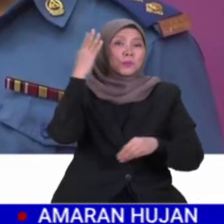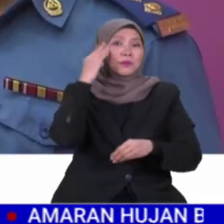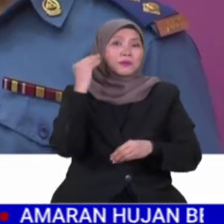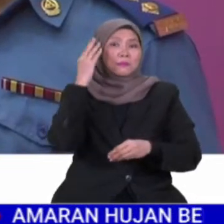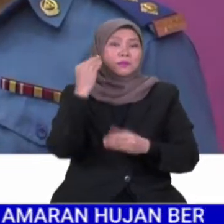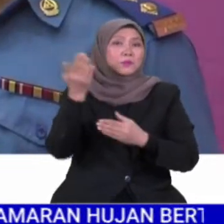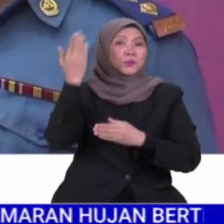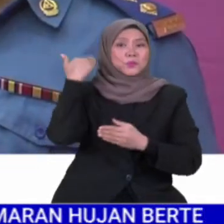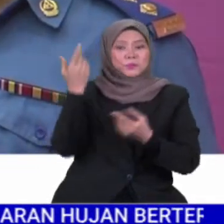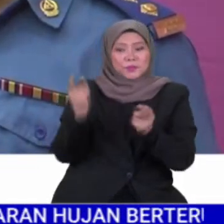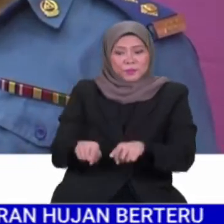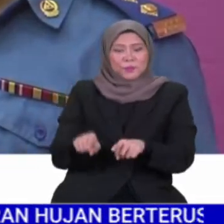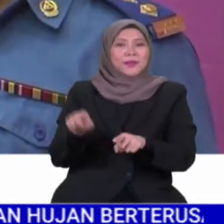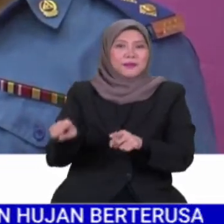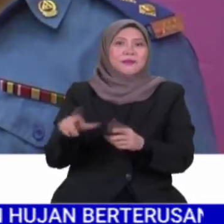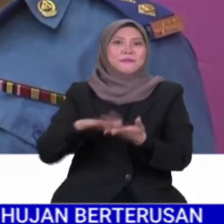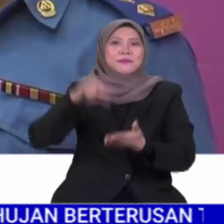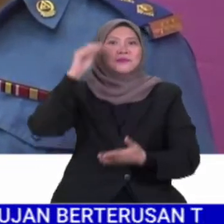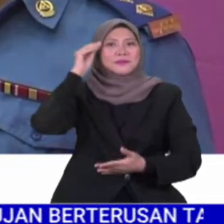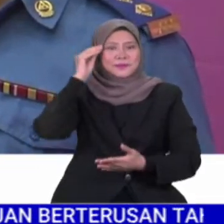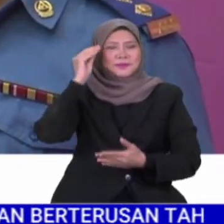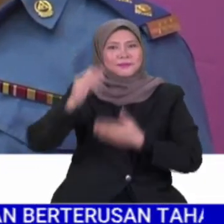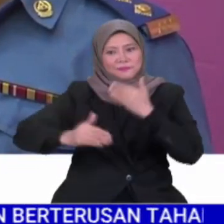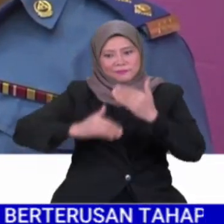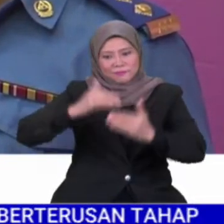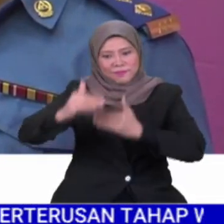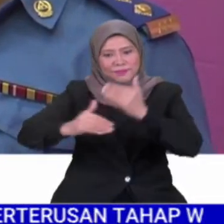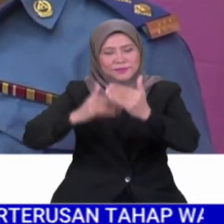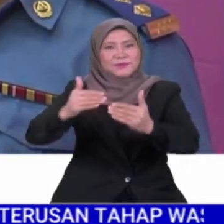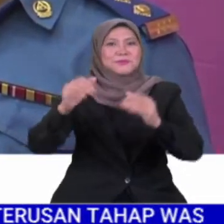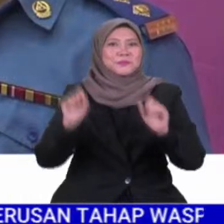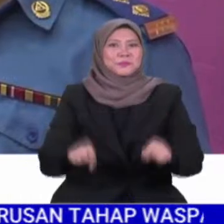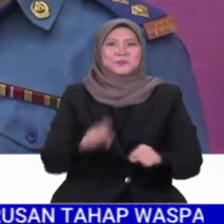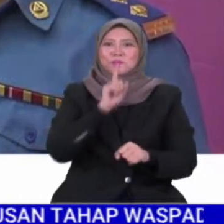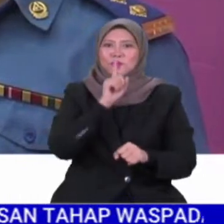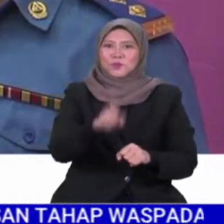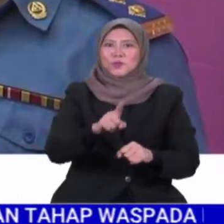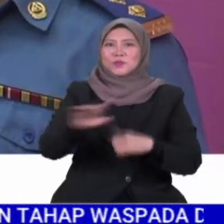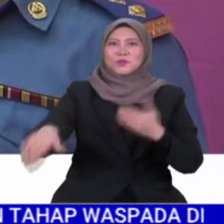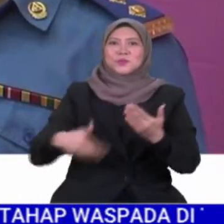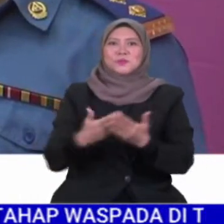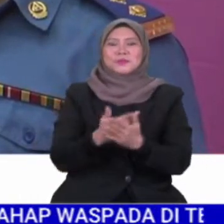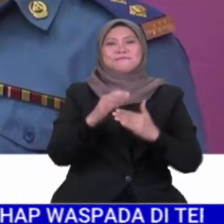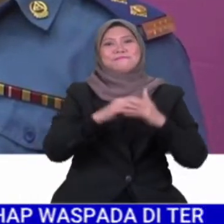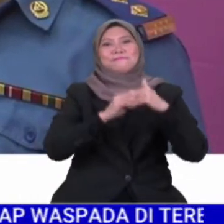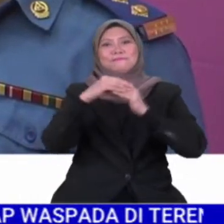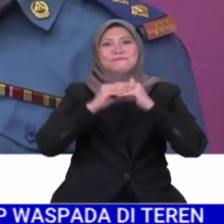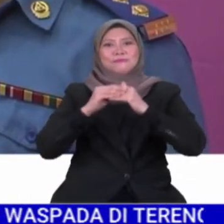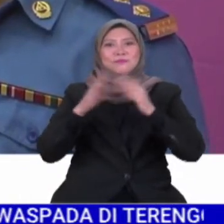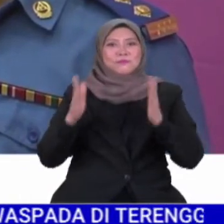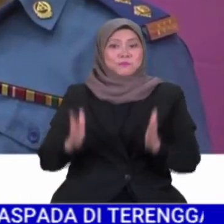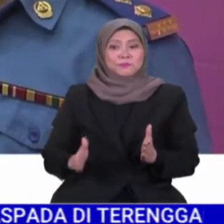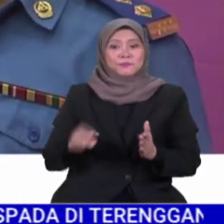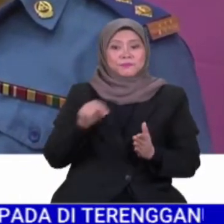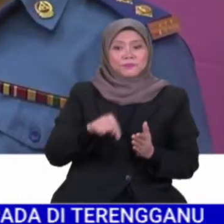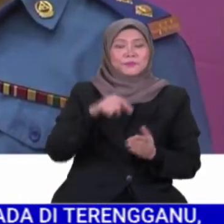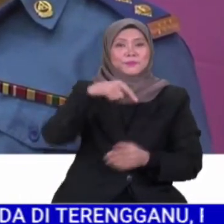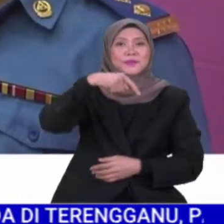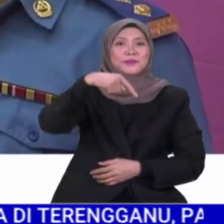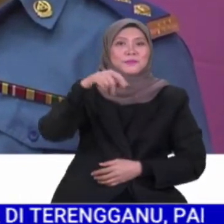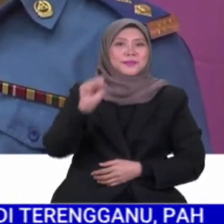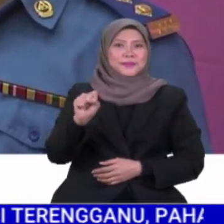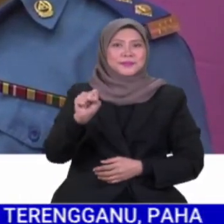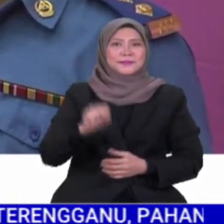dan kita yakin daripada semasa ke semasa kita dapat memastikan keselesaan mangsa banjir di